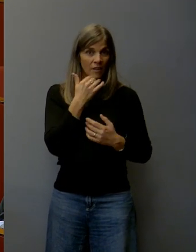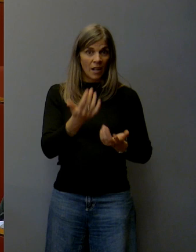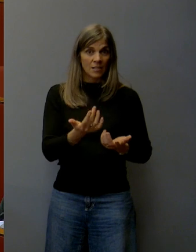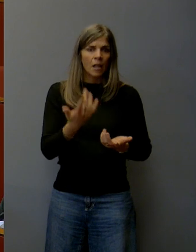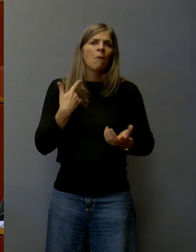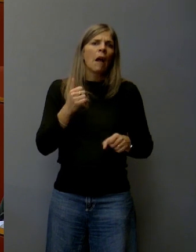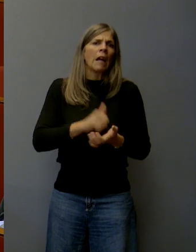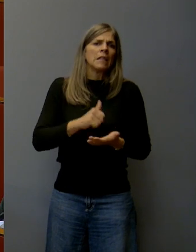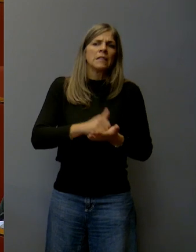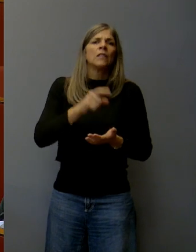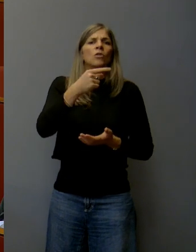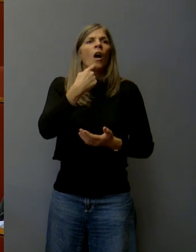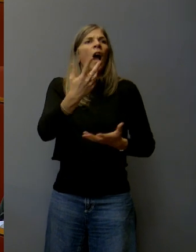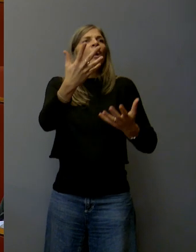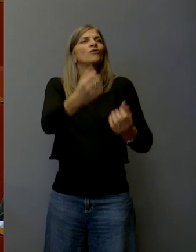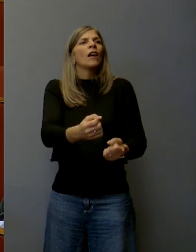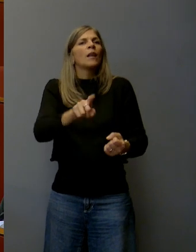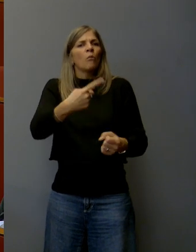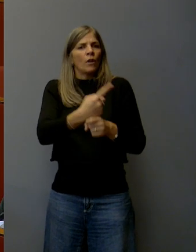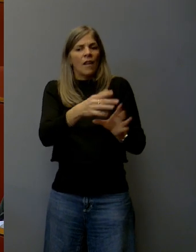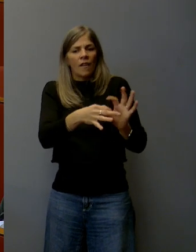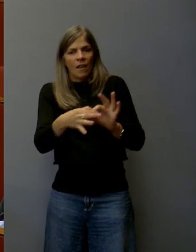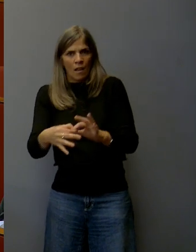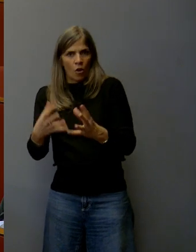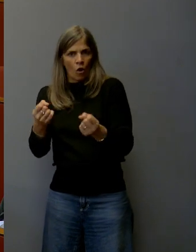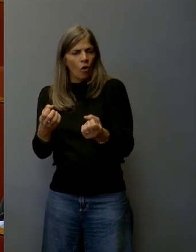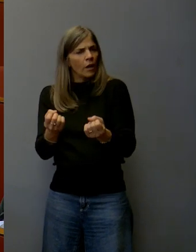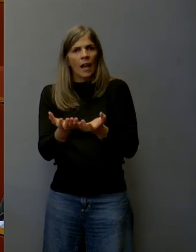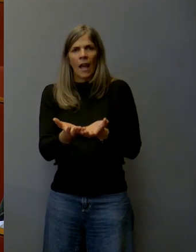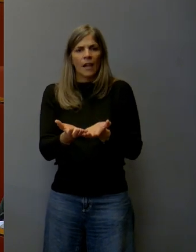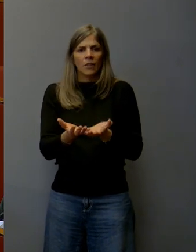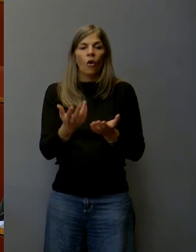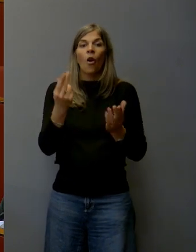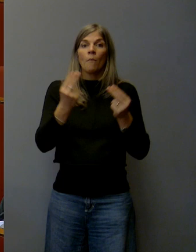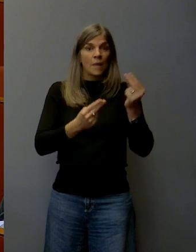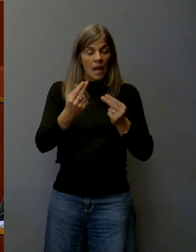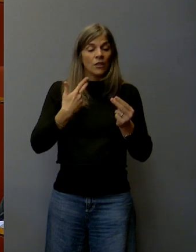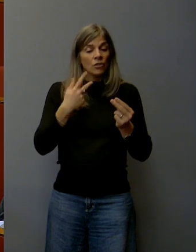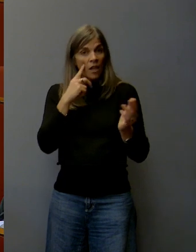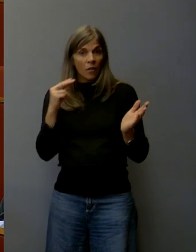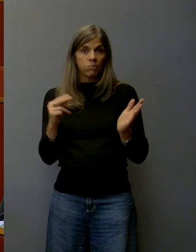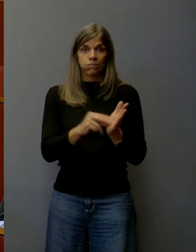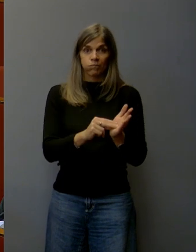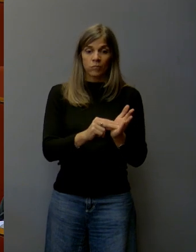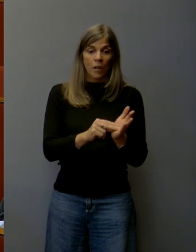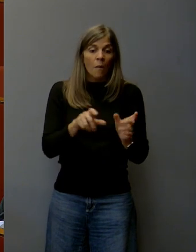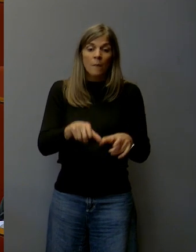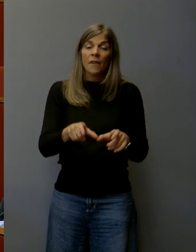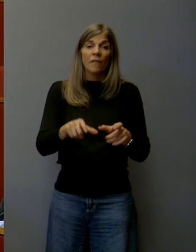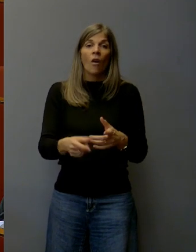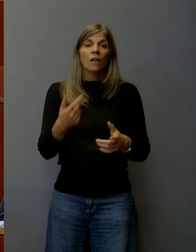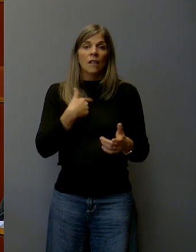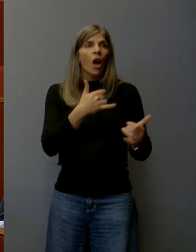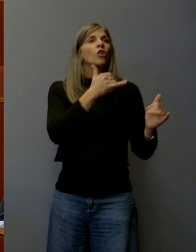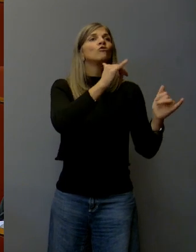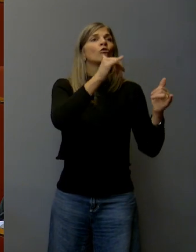si prendono impegno il bilancio deve essere conseguente e quindi ci deve essere un riferimento di una risorsa economica